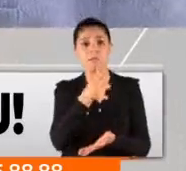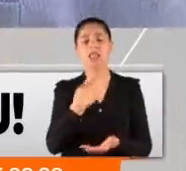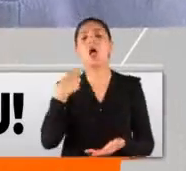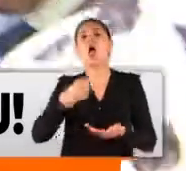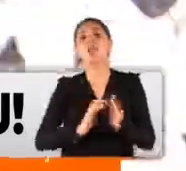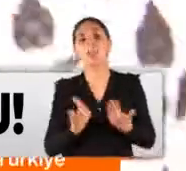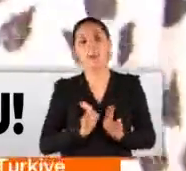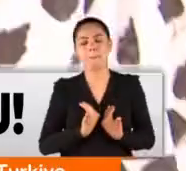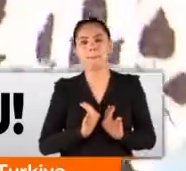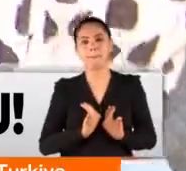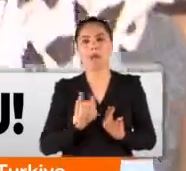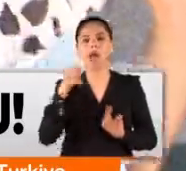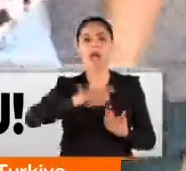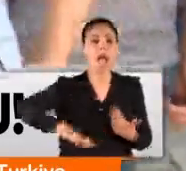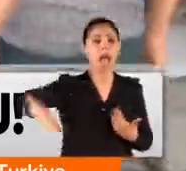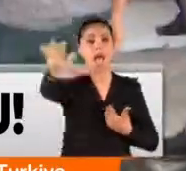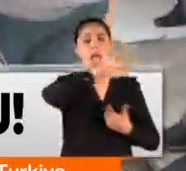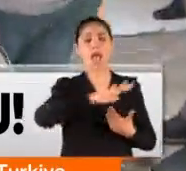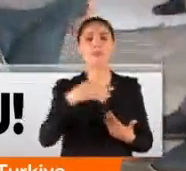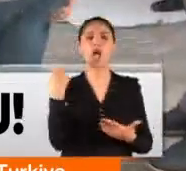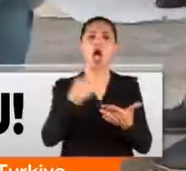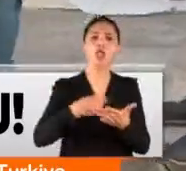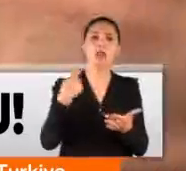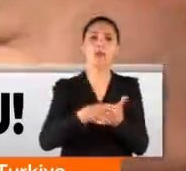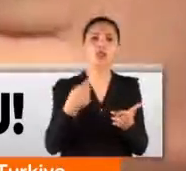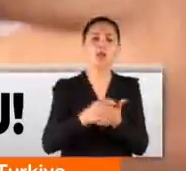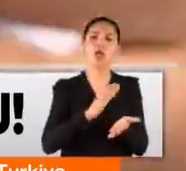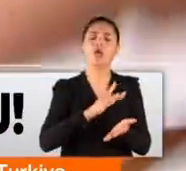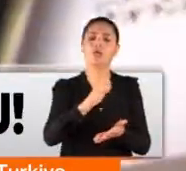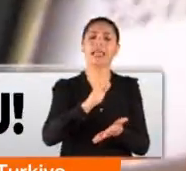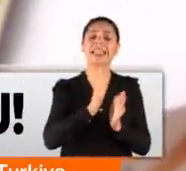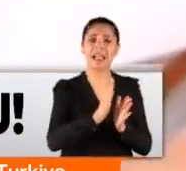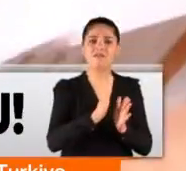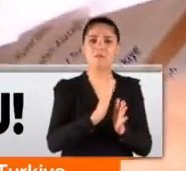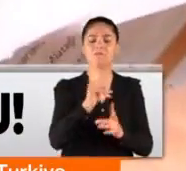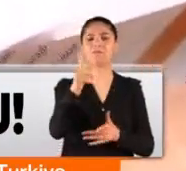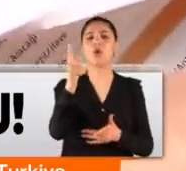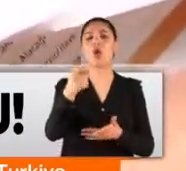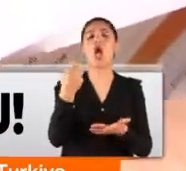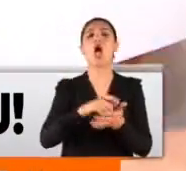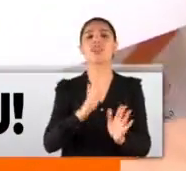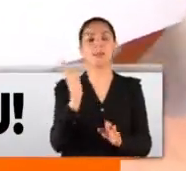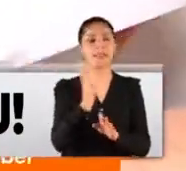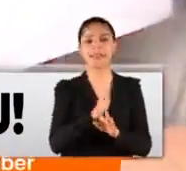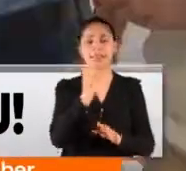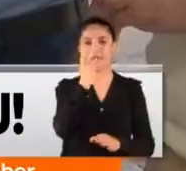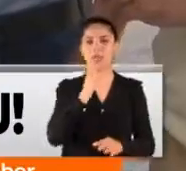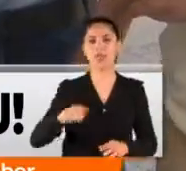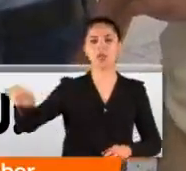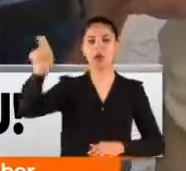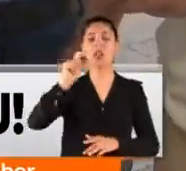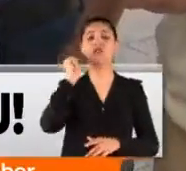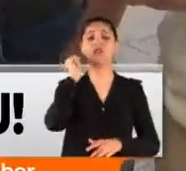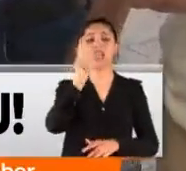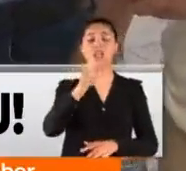ben ödemezdim. Oysa ki hepsi de aksatmadan ödeme yapmıştı. Ama hiçbir işleme alınmadı. Çünkü dolandırıcılar koca bir